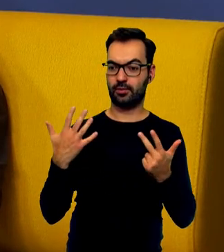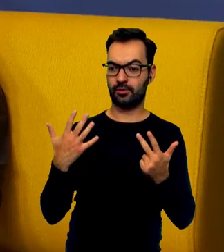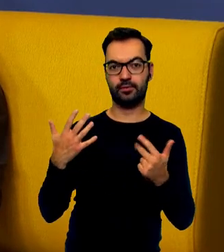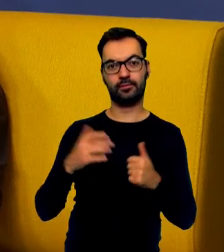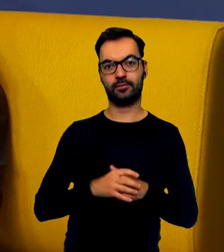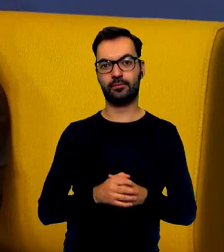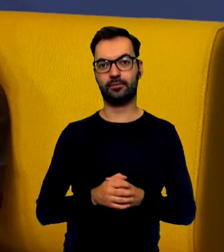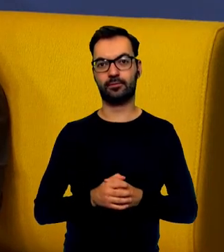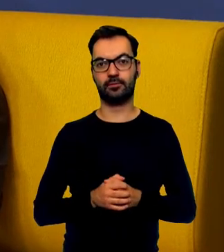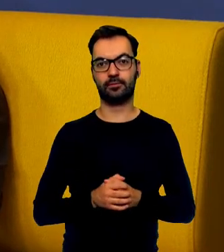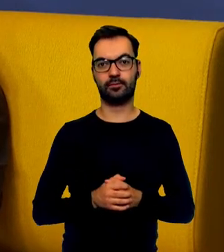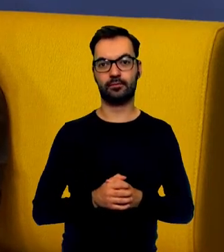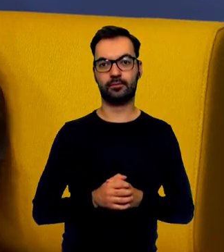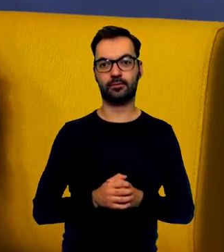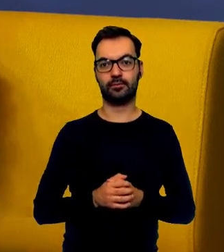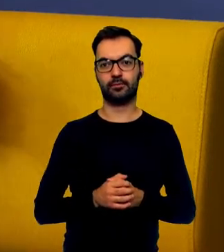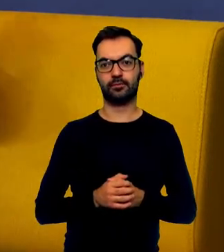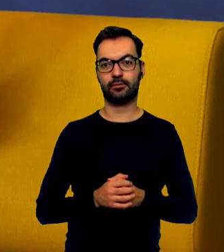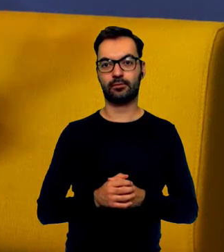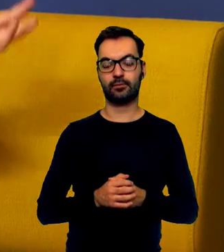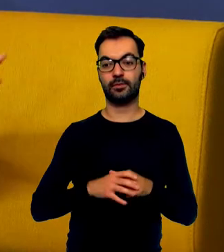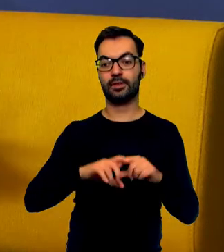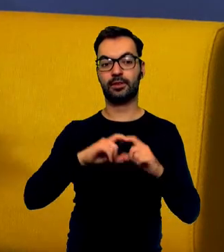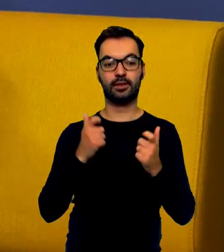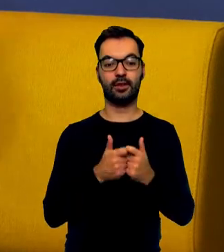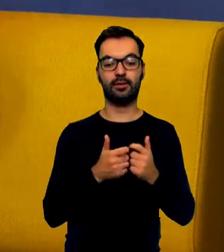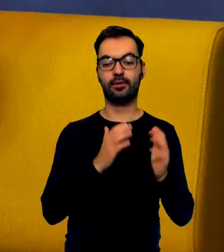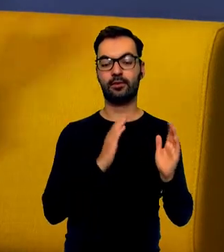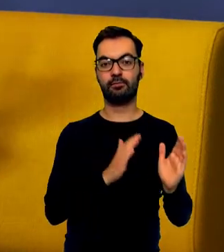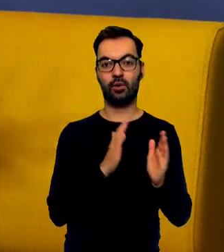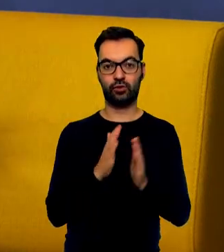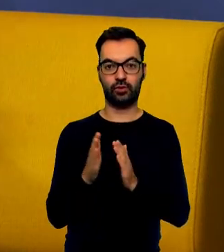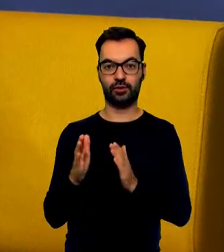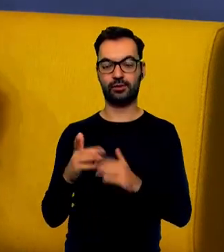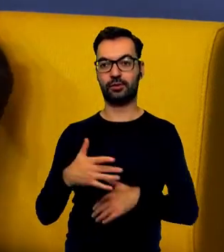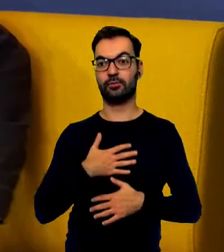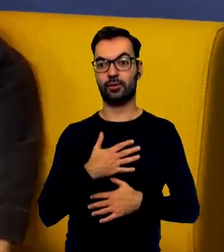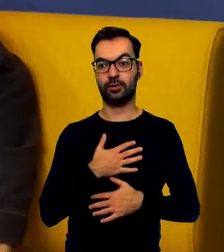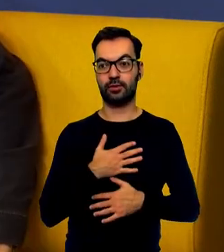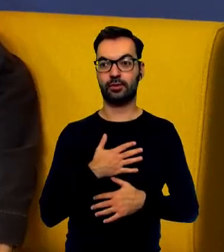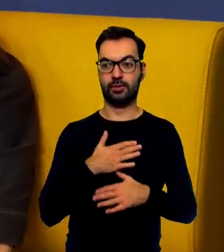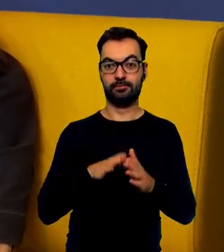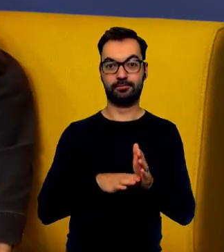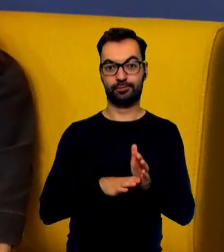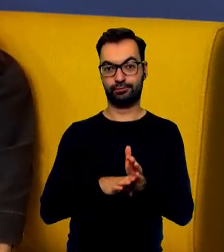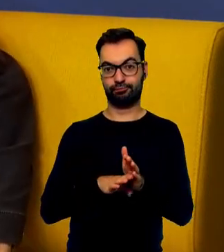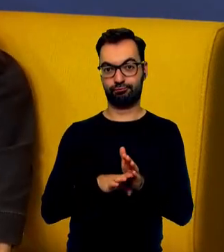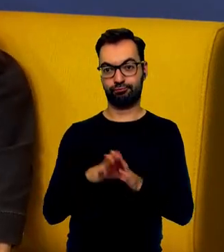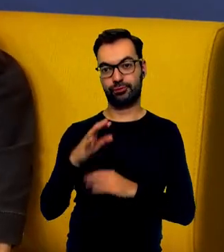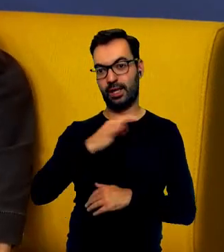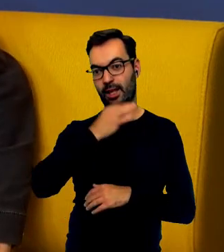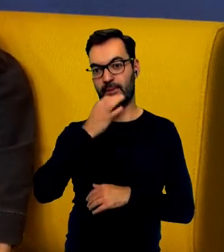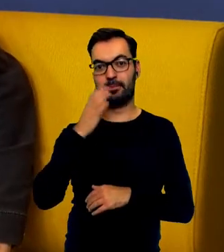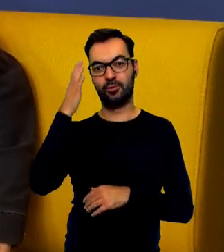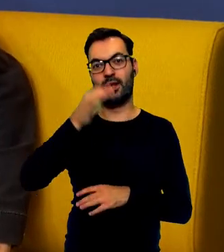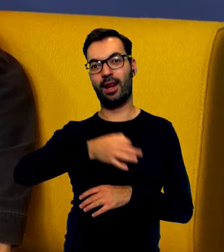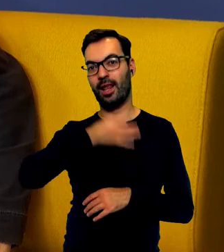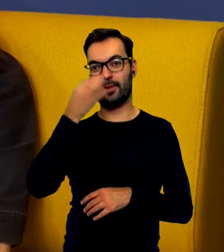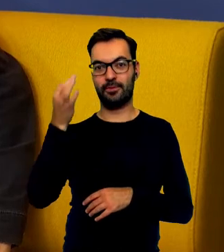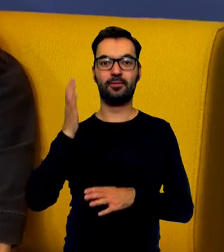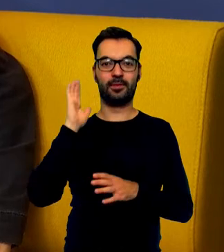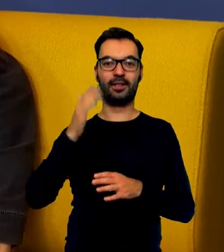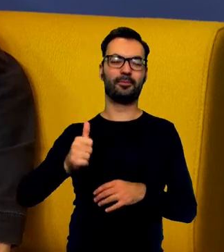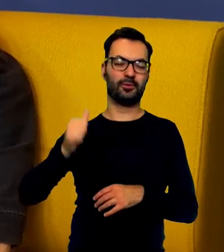2007-2008, że no, jakby cały ten porządek oparty właśnie na takim poczuciu, że idziemy do przodu, że przyszłość będzie lepsza